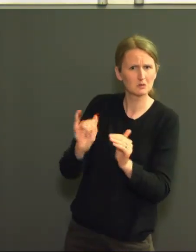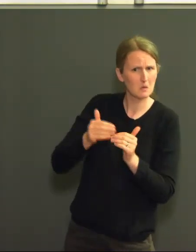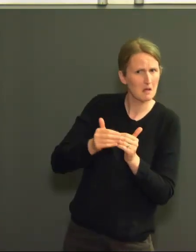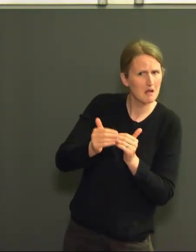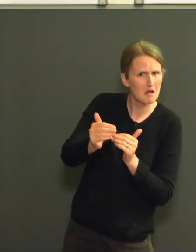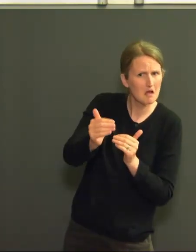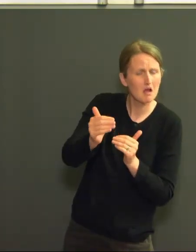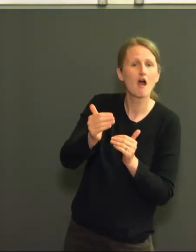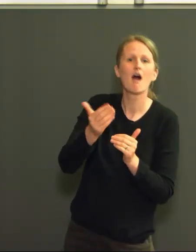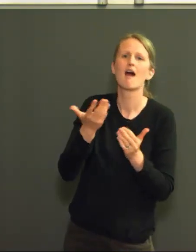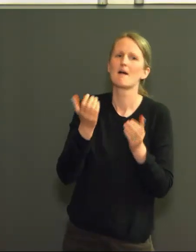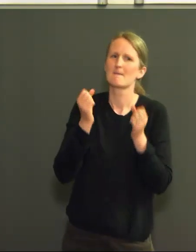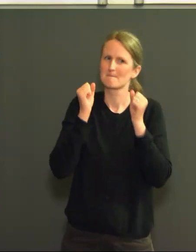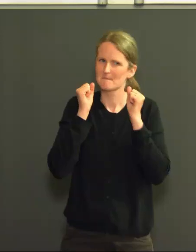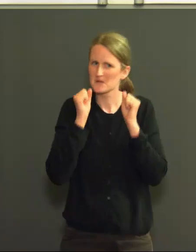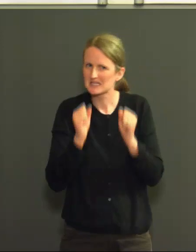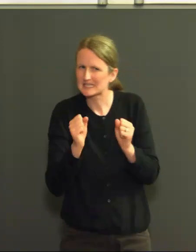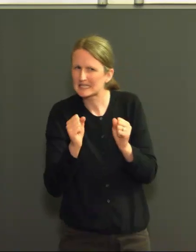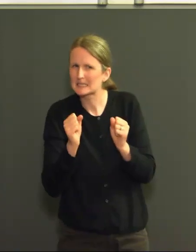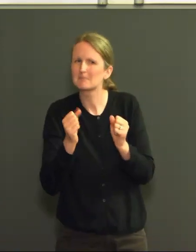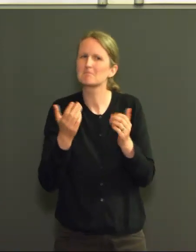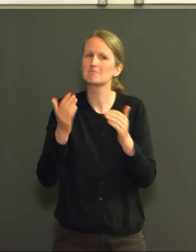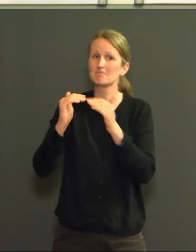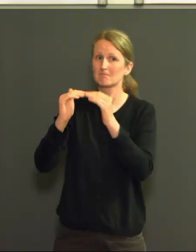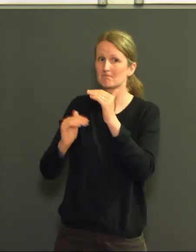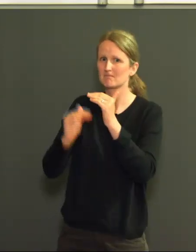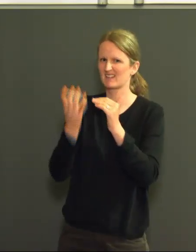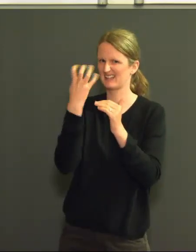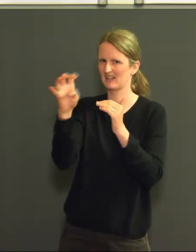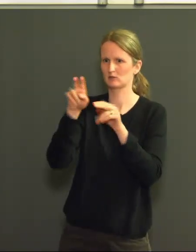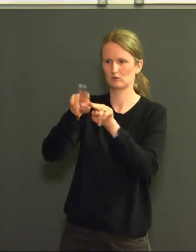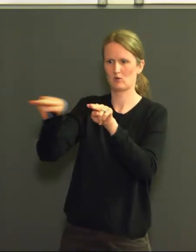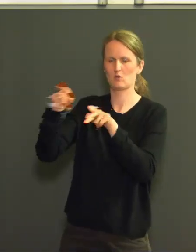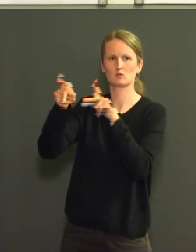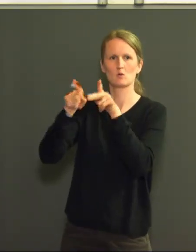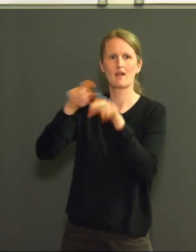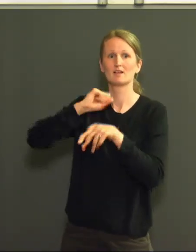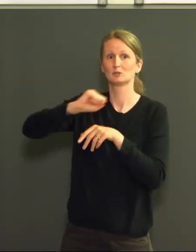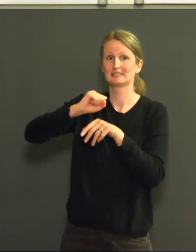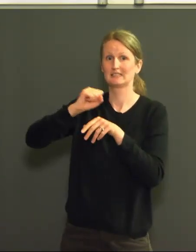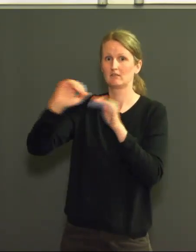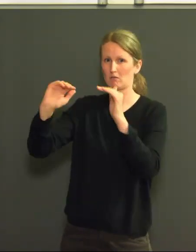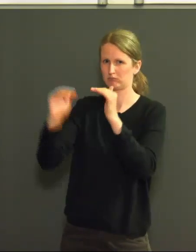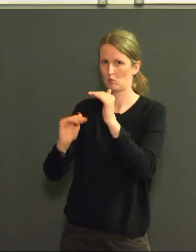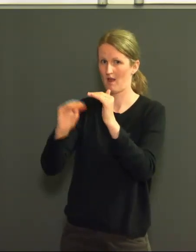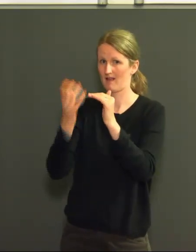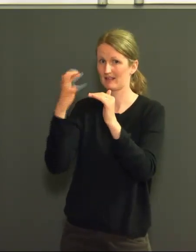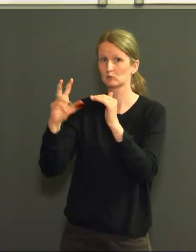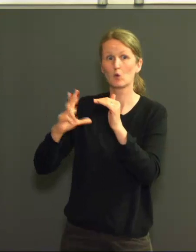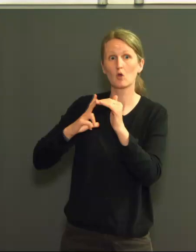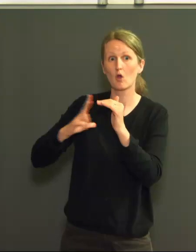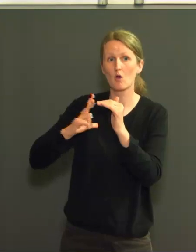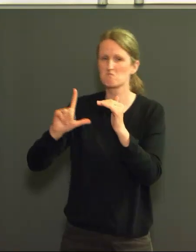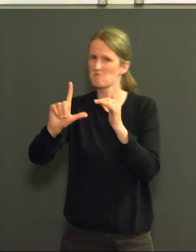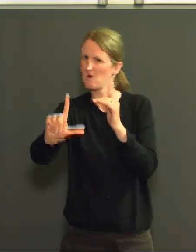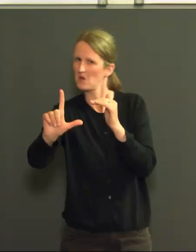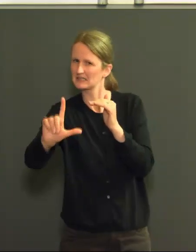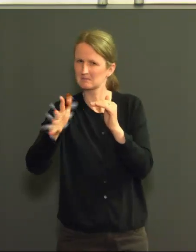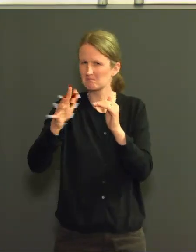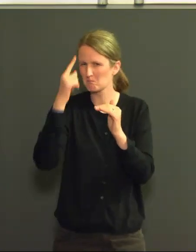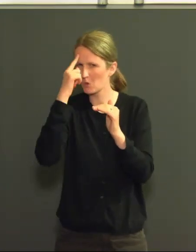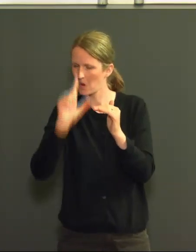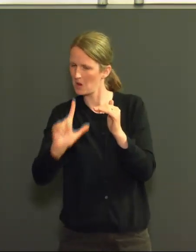cap des 400 patients aux soins intensifs au début de la semaine prochaine. Et on pourrait même, d'ici une quinzaine de